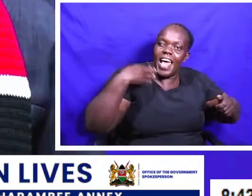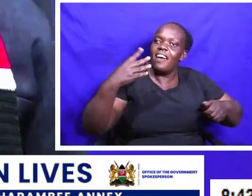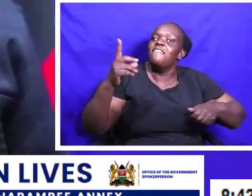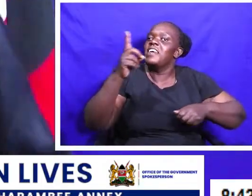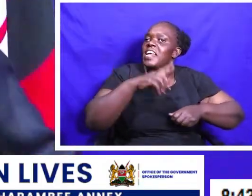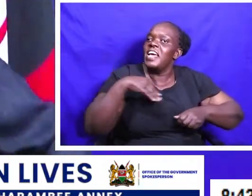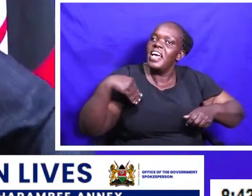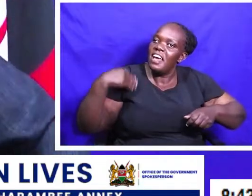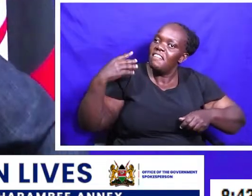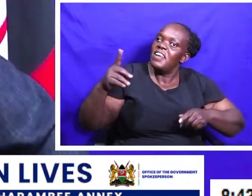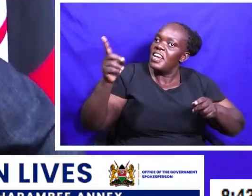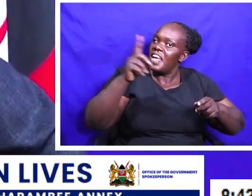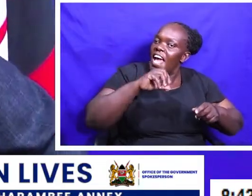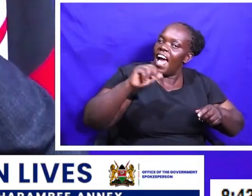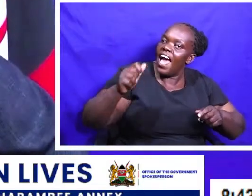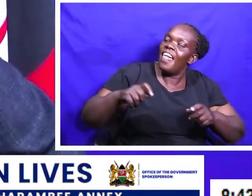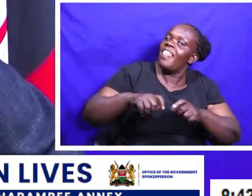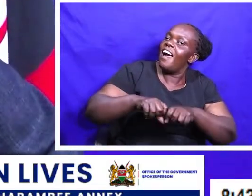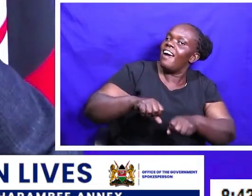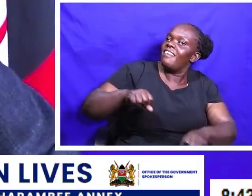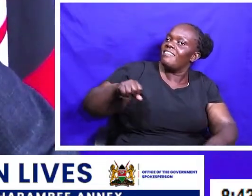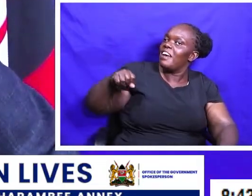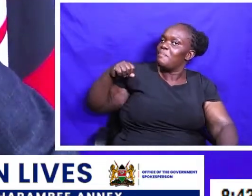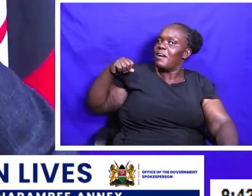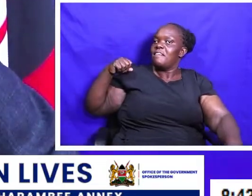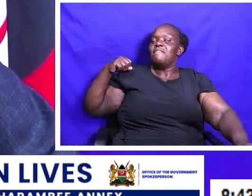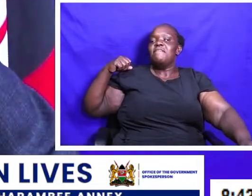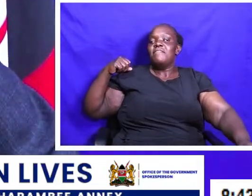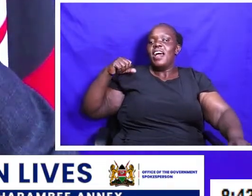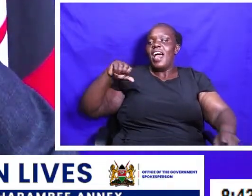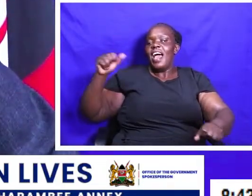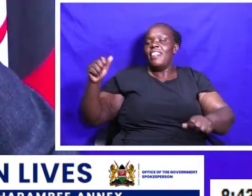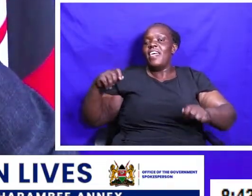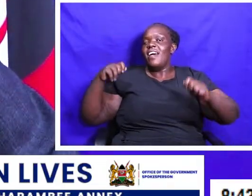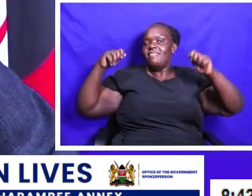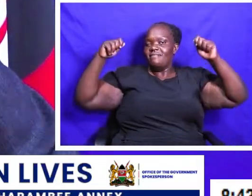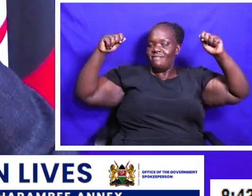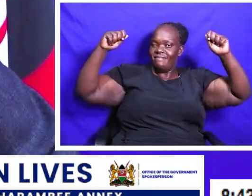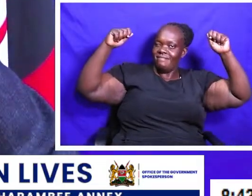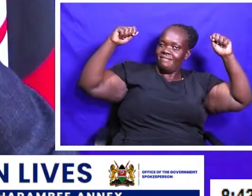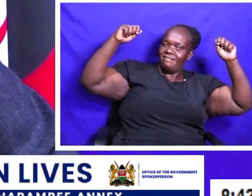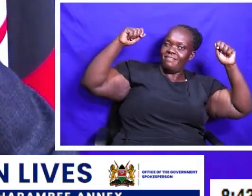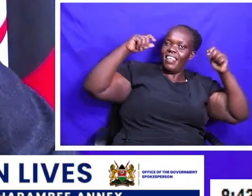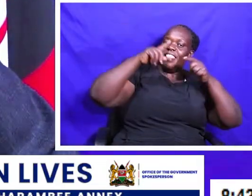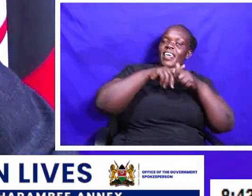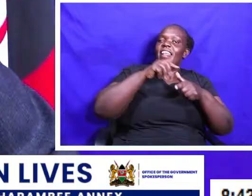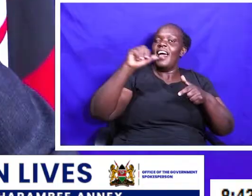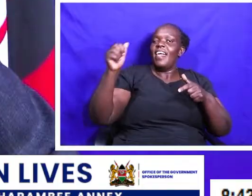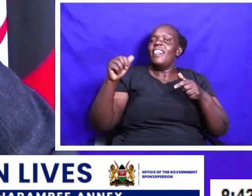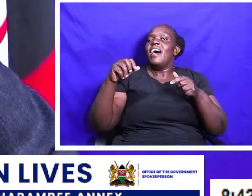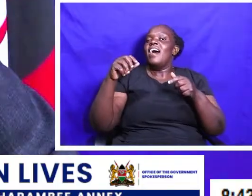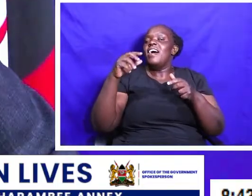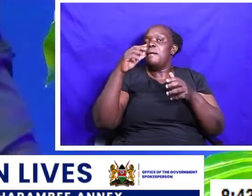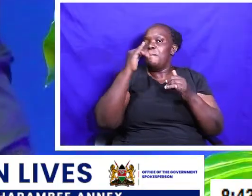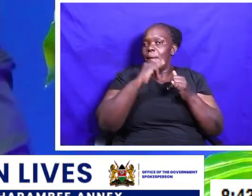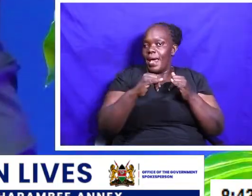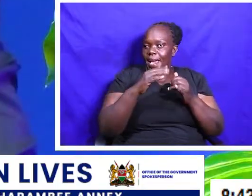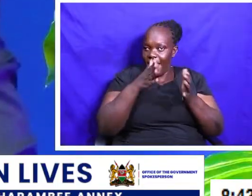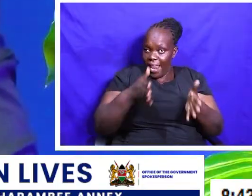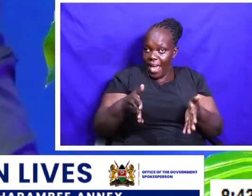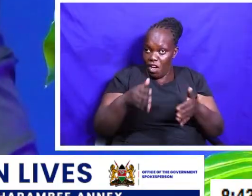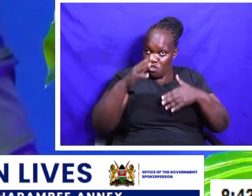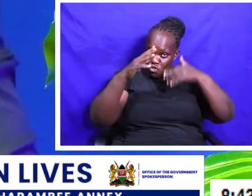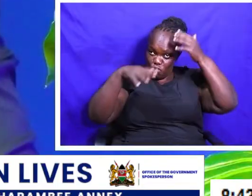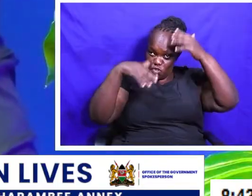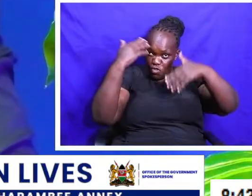wheelbarrow. Unachukua wheelbarrow, mwingine anachukua kamba anafunga hapo mbele, mwingine anaibeba na mbele na mwingine anaibeba na nyuma. Na sasa